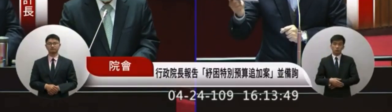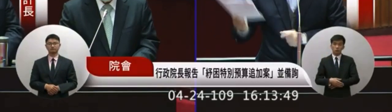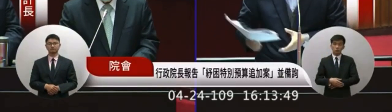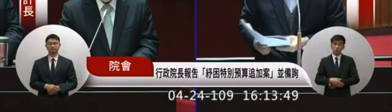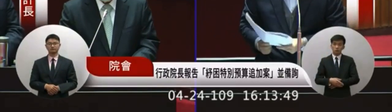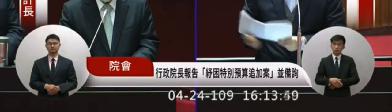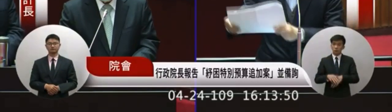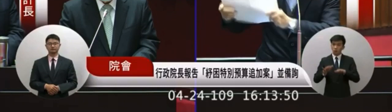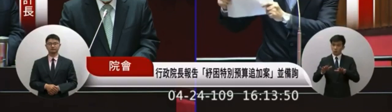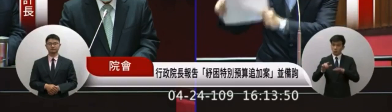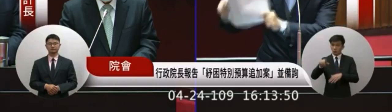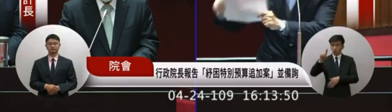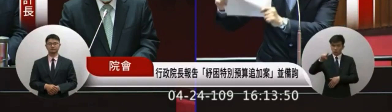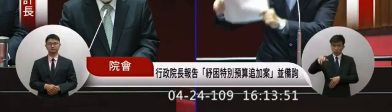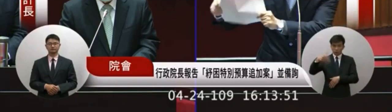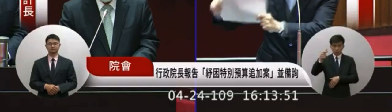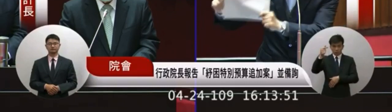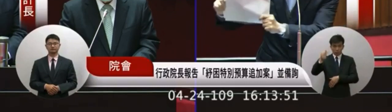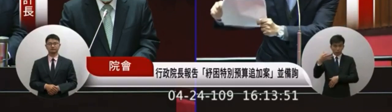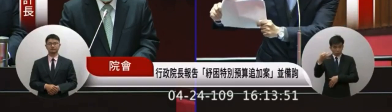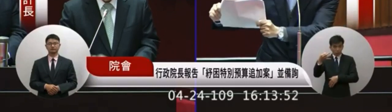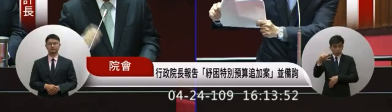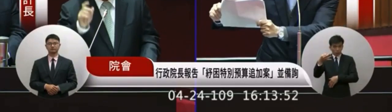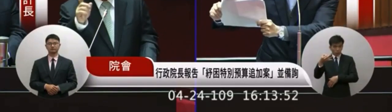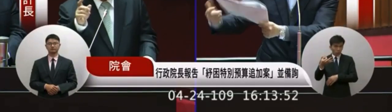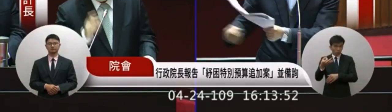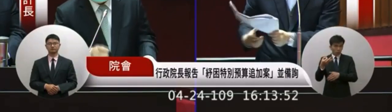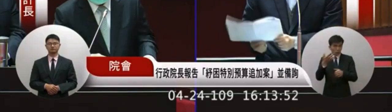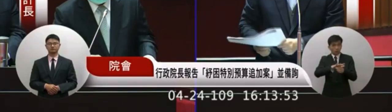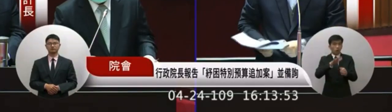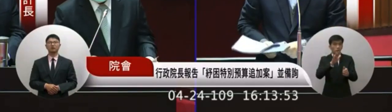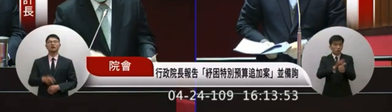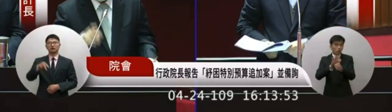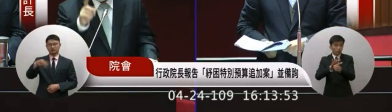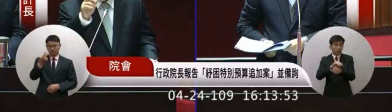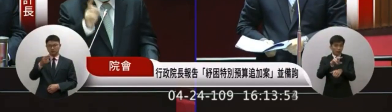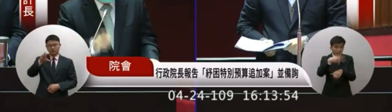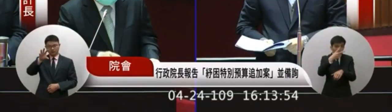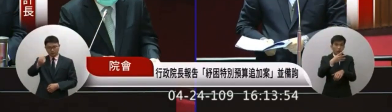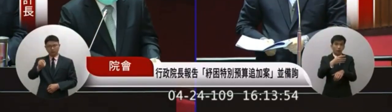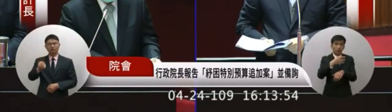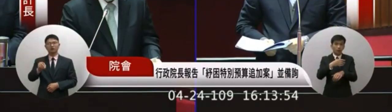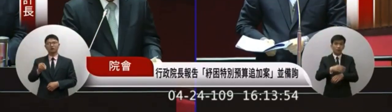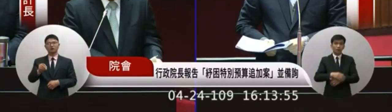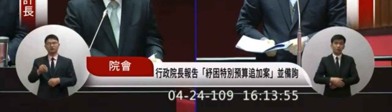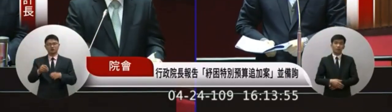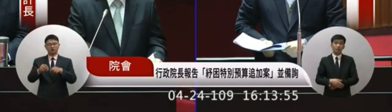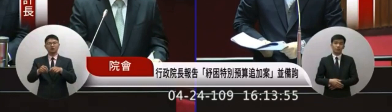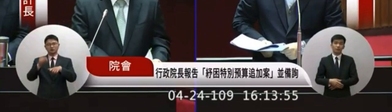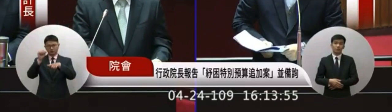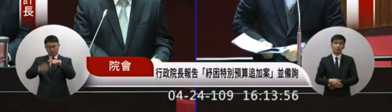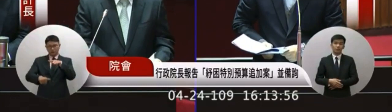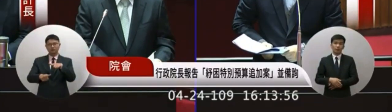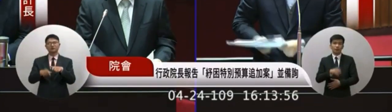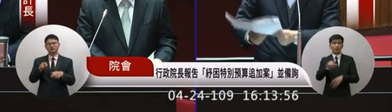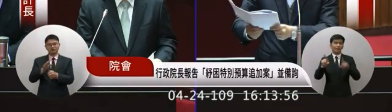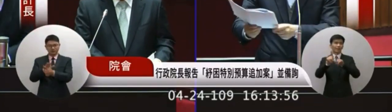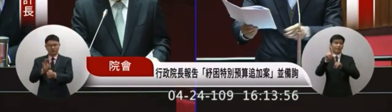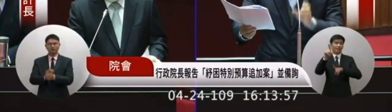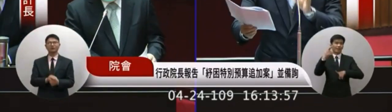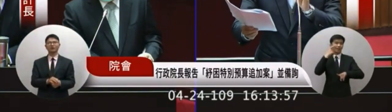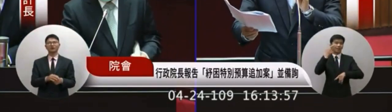这1500亿，只有协助200家企业， 不是200万家的，公共的潘先 生。啊，你把查消